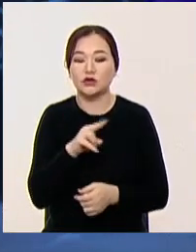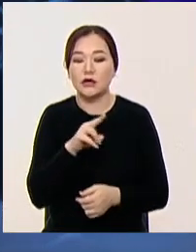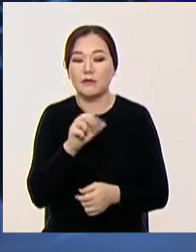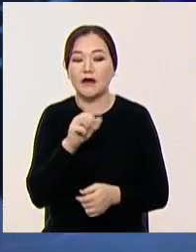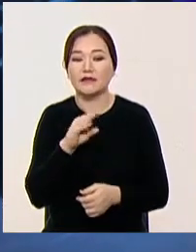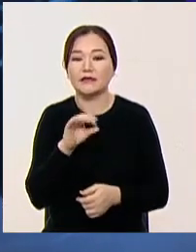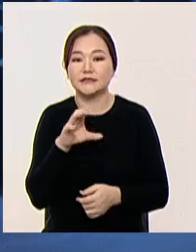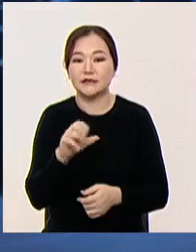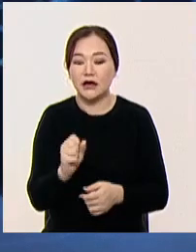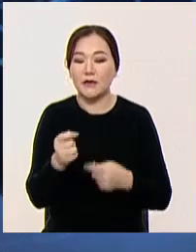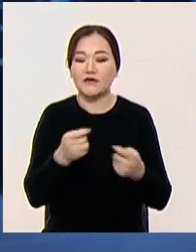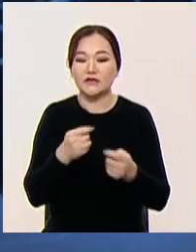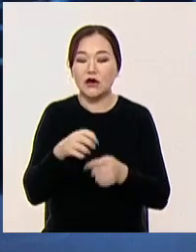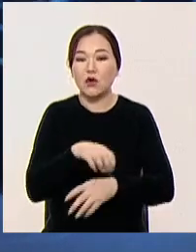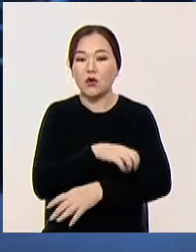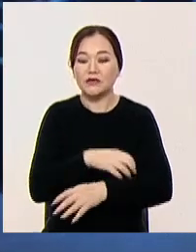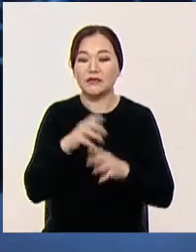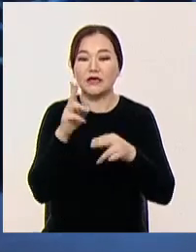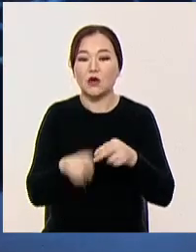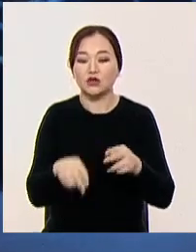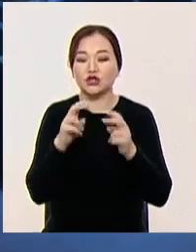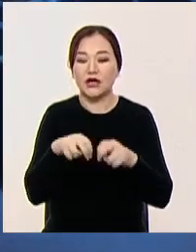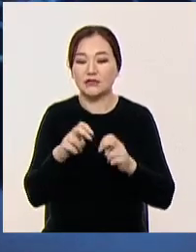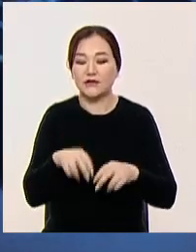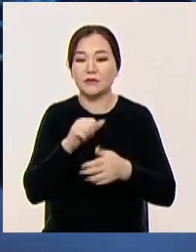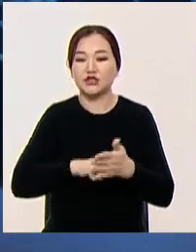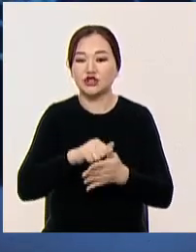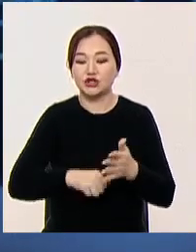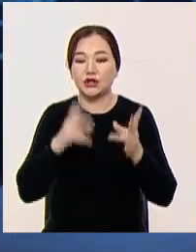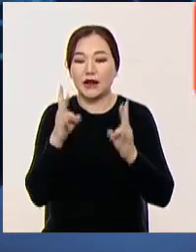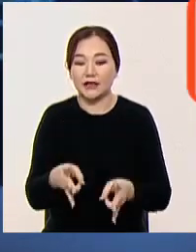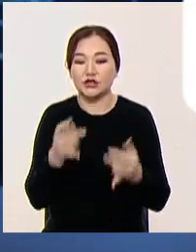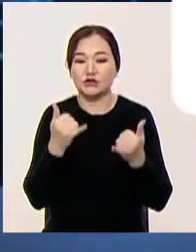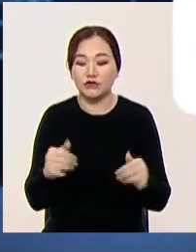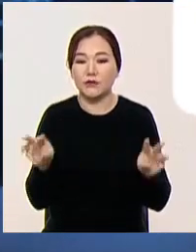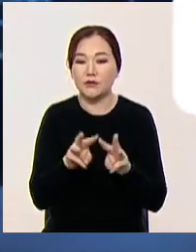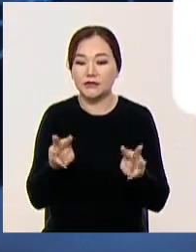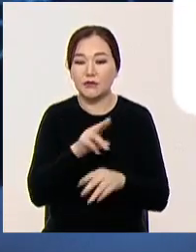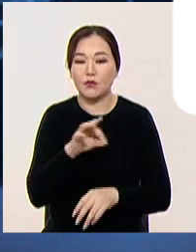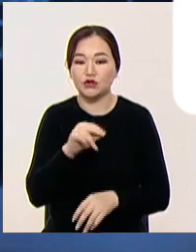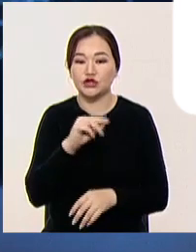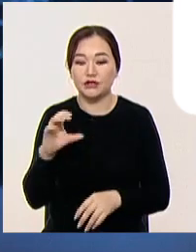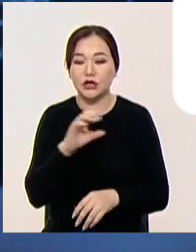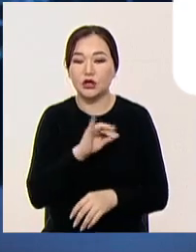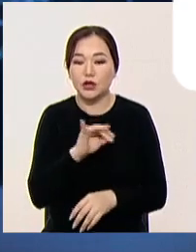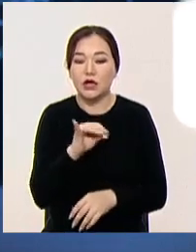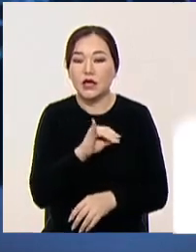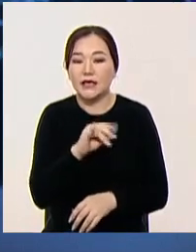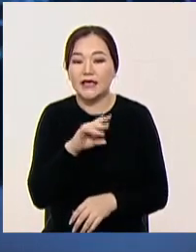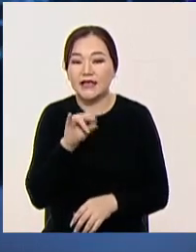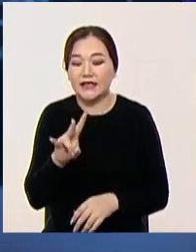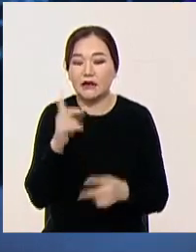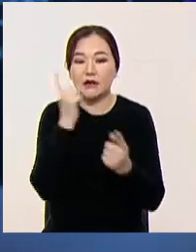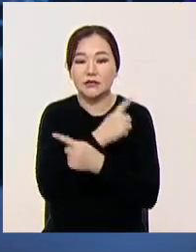Батиста. Правительственная комиссия закончила расследование причин трагедии. И сегодня министр ПЧС Юрий Ильин огласил